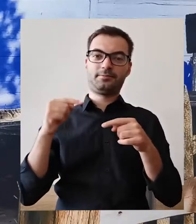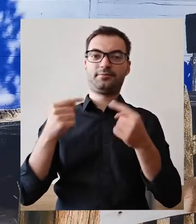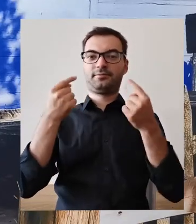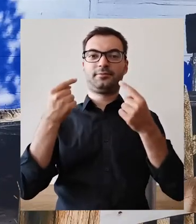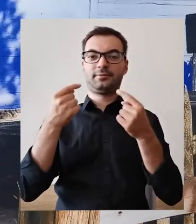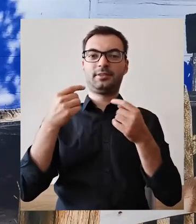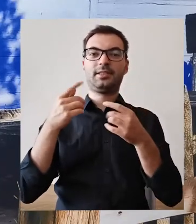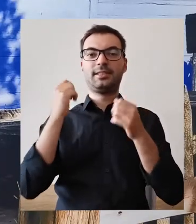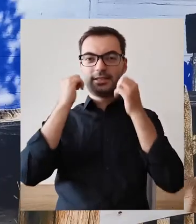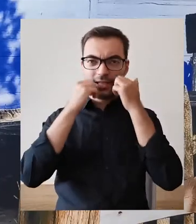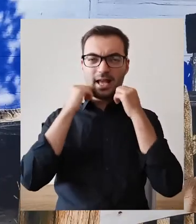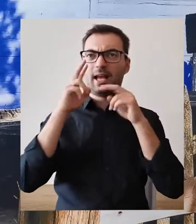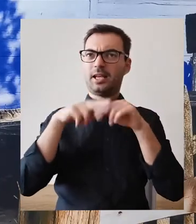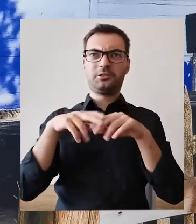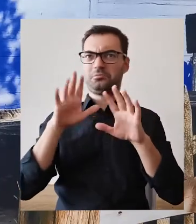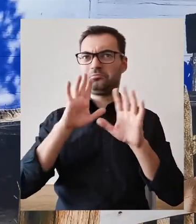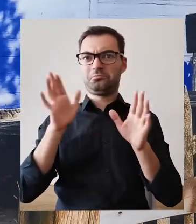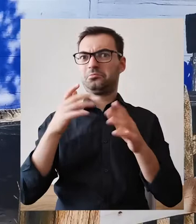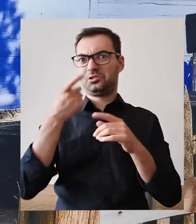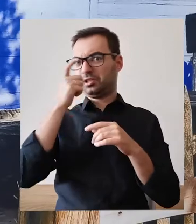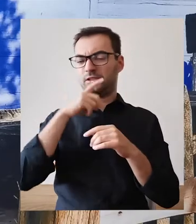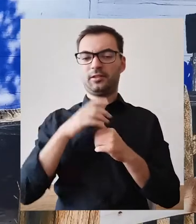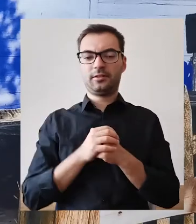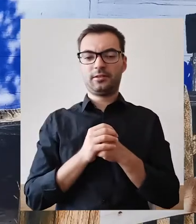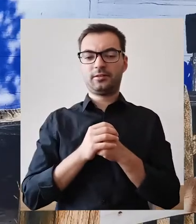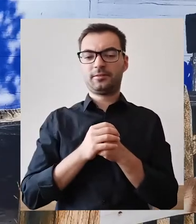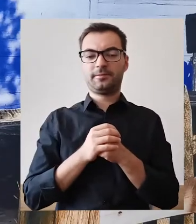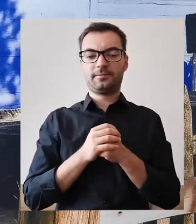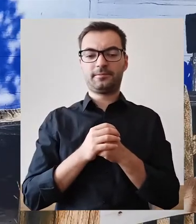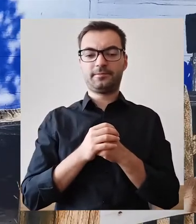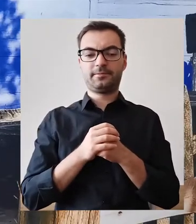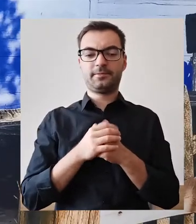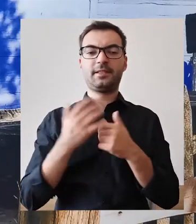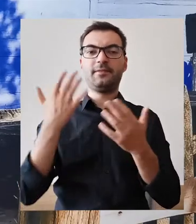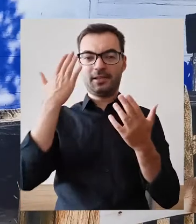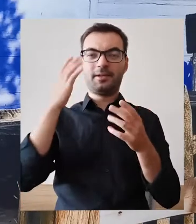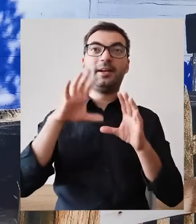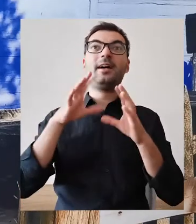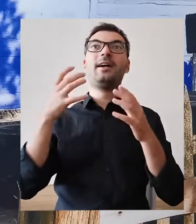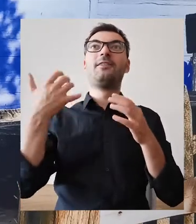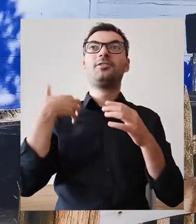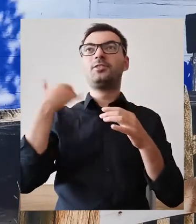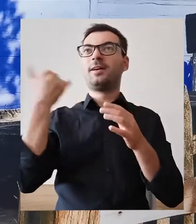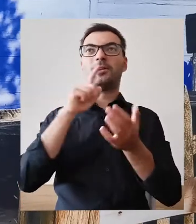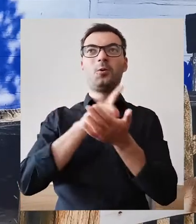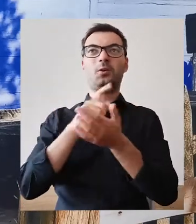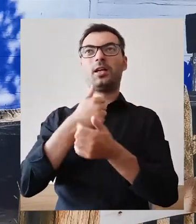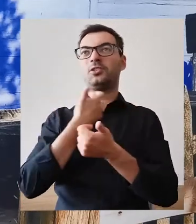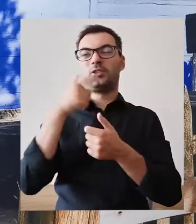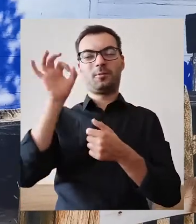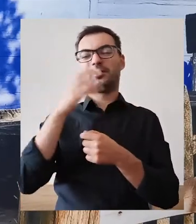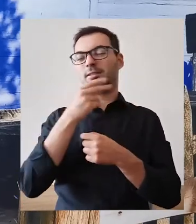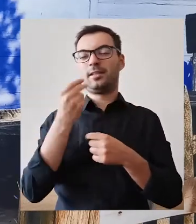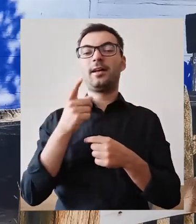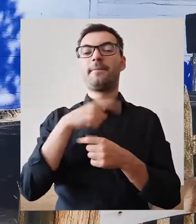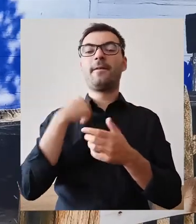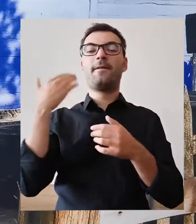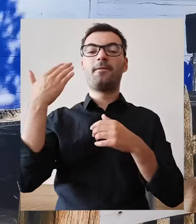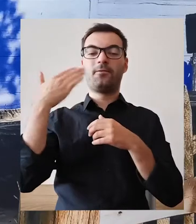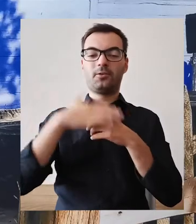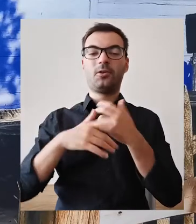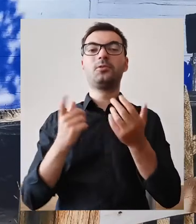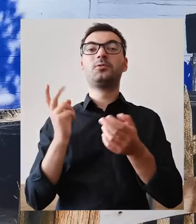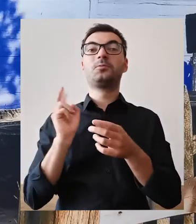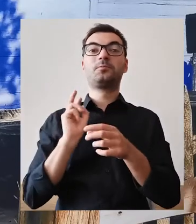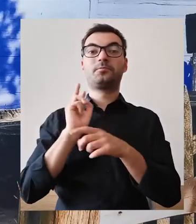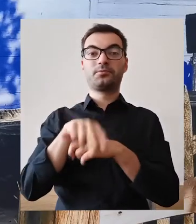w sumie średnia całkiem przyzwoita ale umówmy się nie wszystko w życiu się udaje a może wreszcie uda się wsiąść